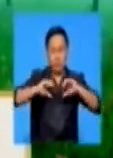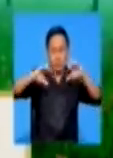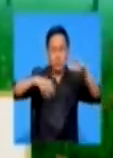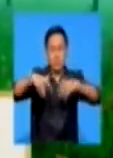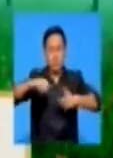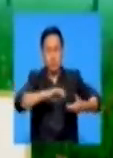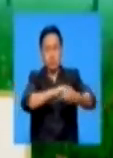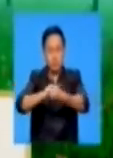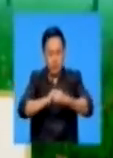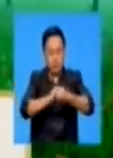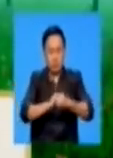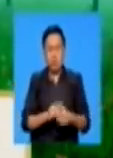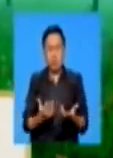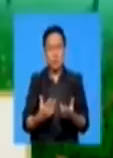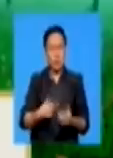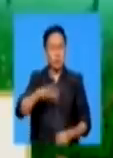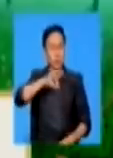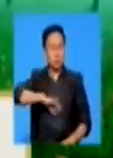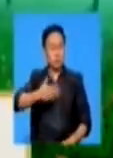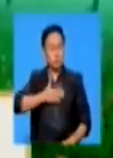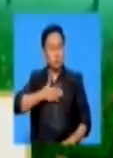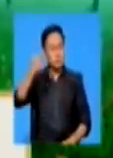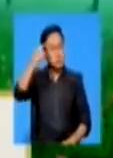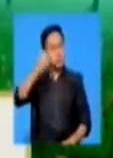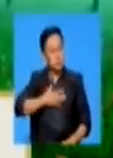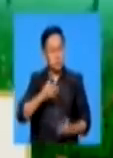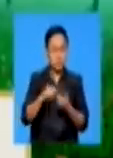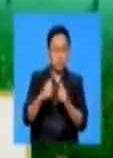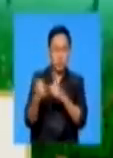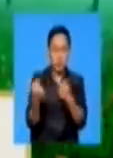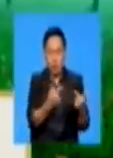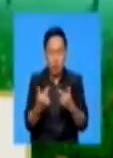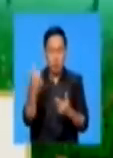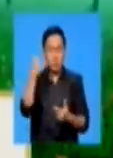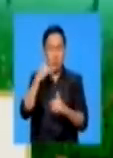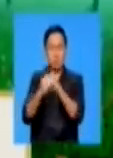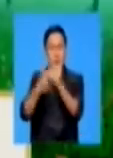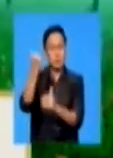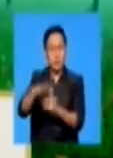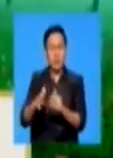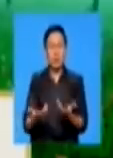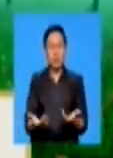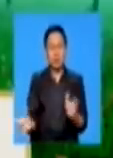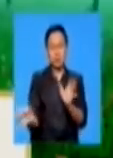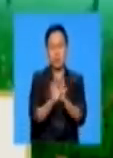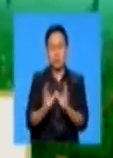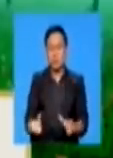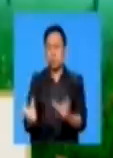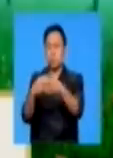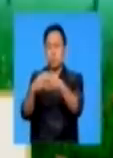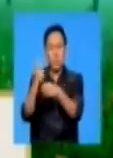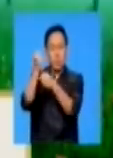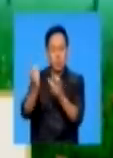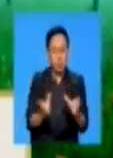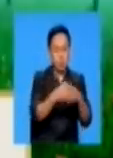มันก็เลยทำให้เกิดความขัดแย้งมีความปัญหาร่วมกันพัฒนาไม่ได้อันนี้แหละครับจะมีคนที่เอามาใช้ประโยชน์นะใน